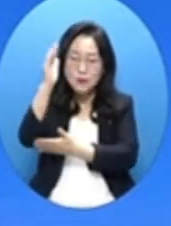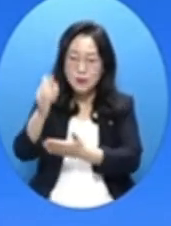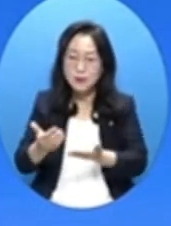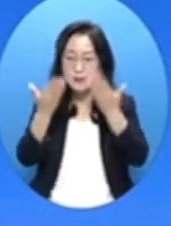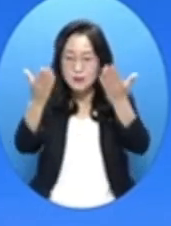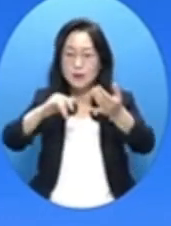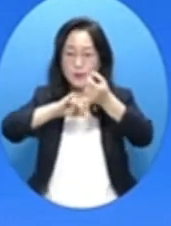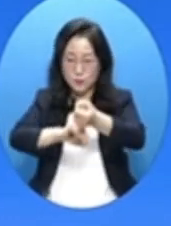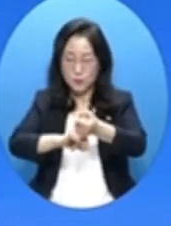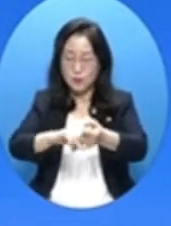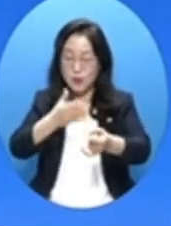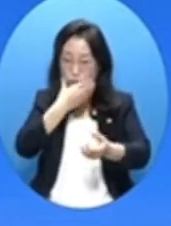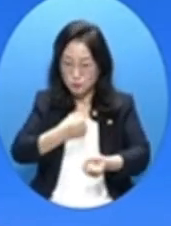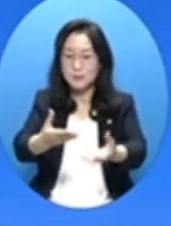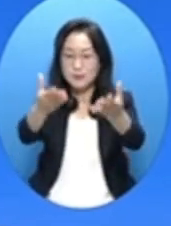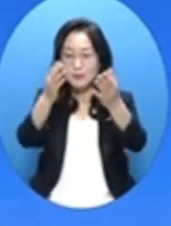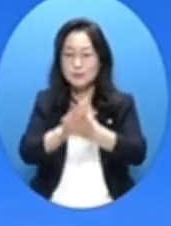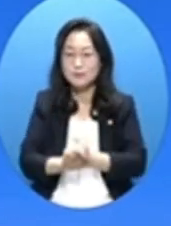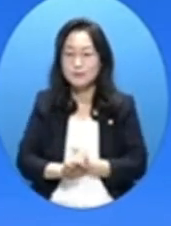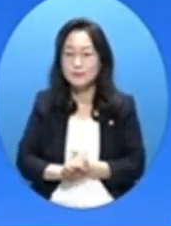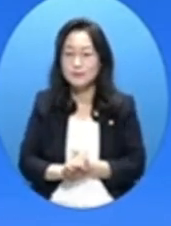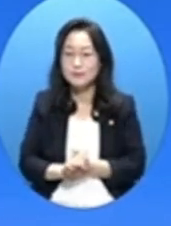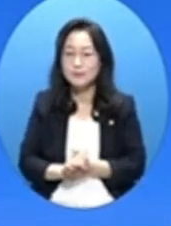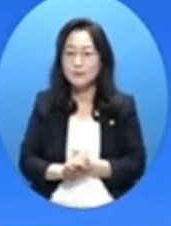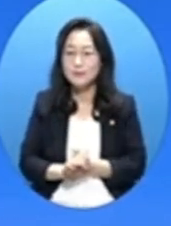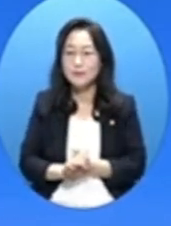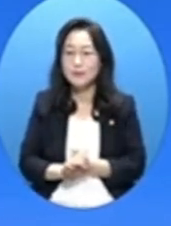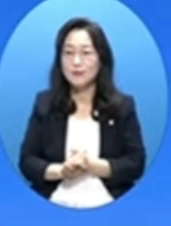되기를 주님의 이름으로 축원합니다.